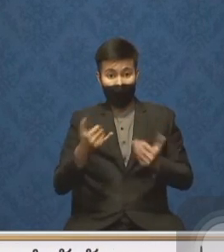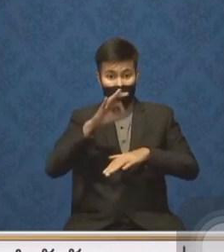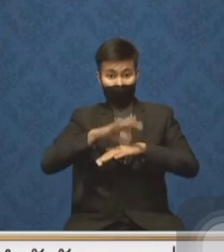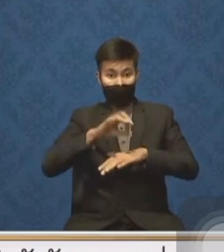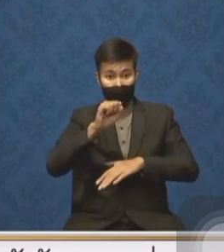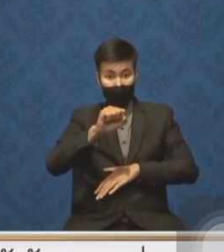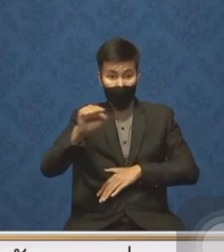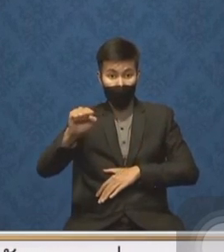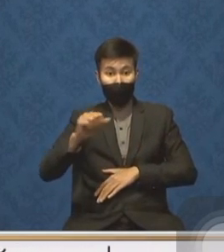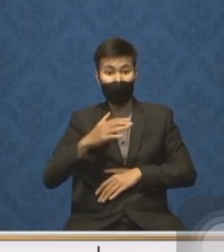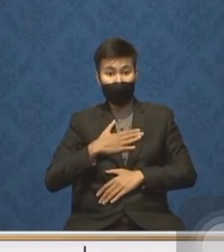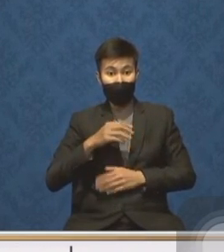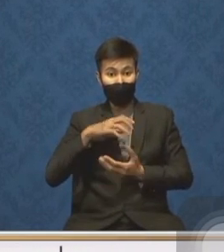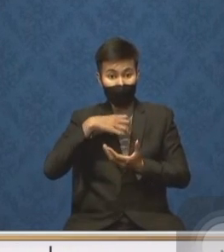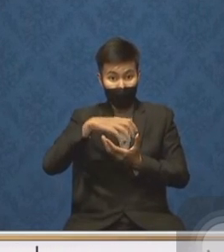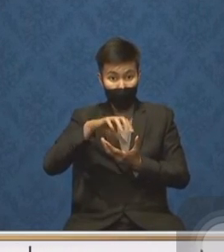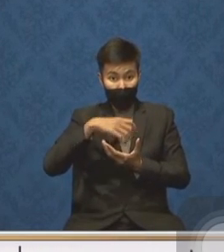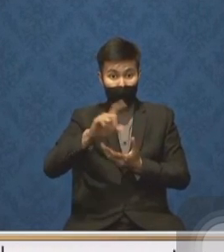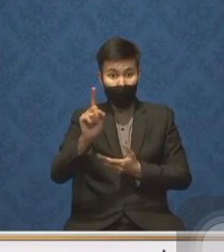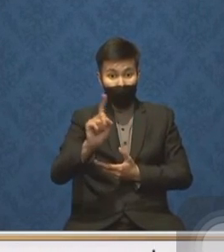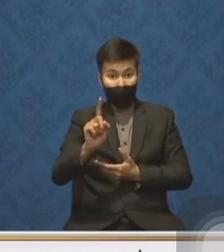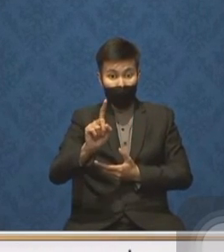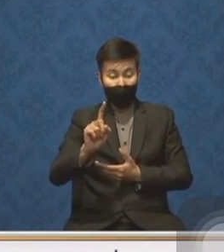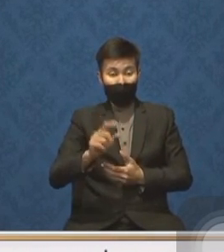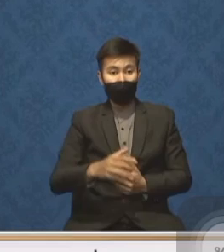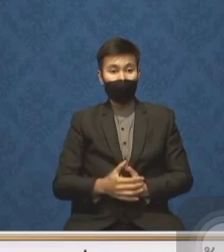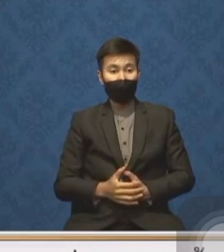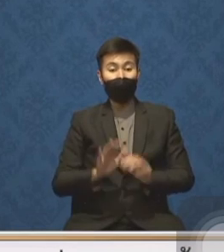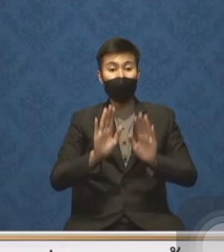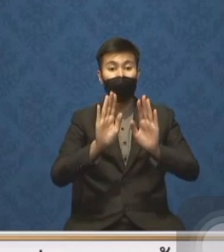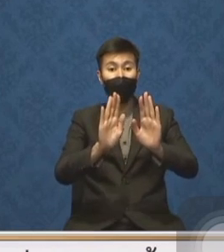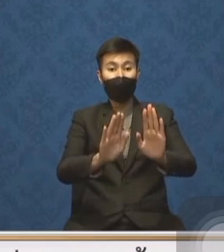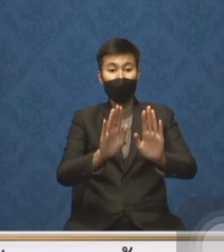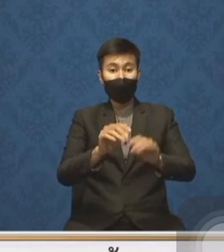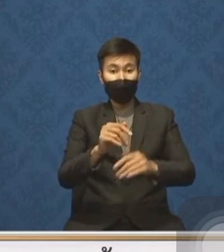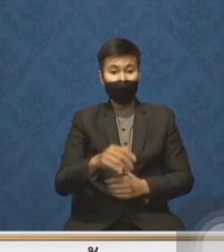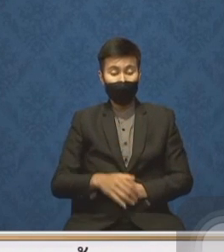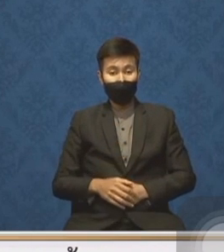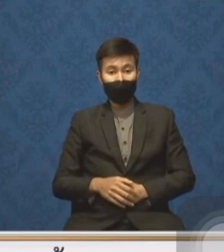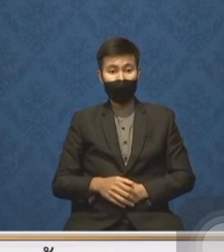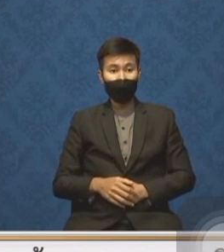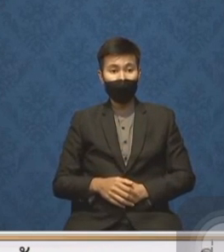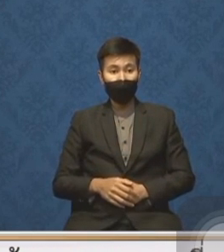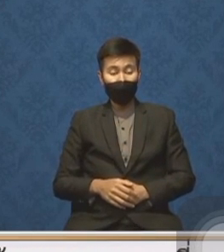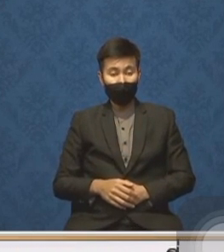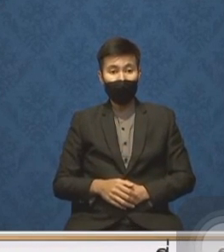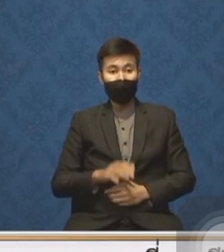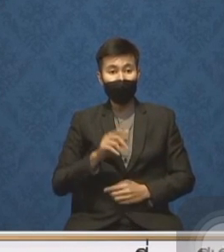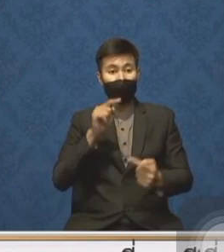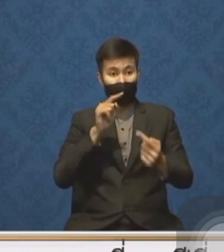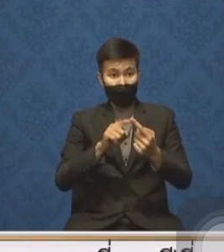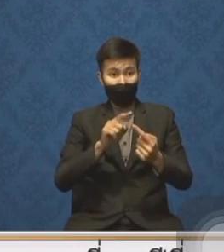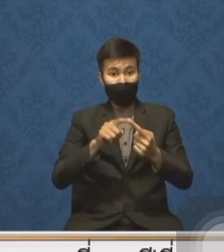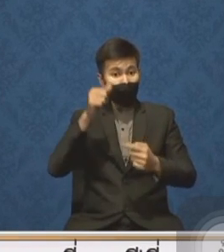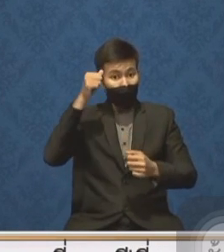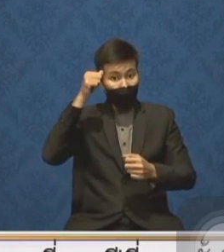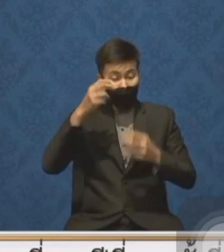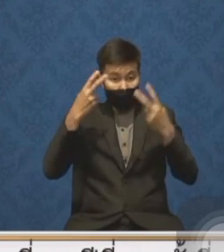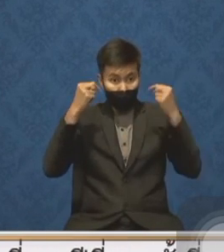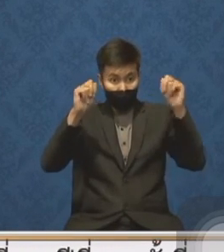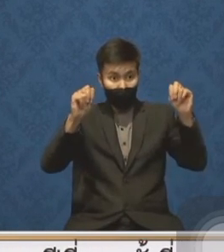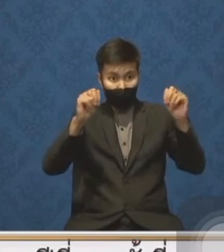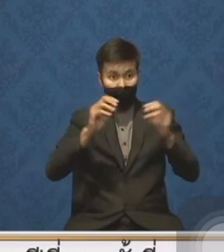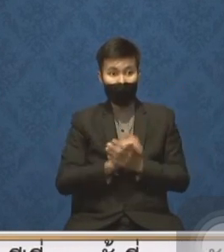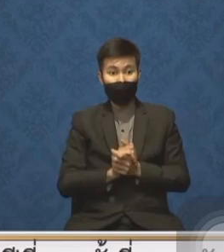ต่วันนี้ที่ผมอยากจะมาพูดผมอยากจะพูดฝากท่านประธานและให้ท่านนายกได้ยินครับรัฐ